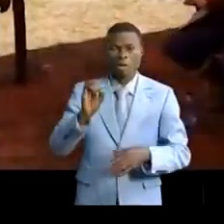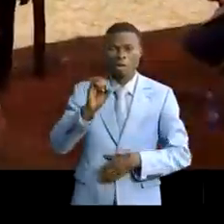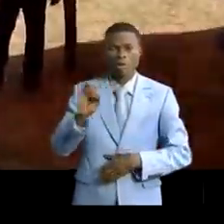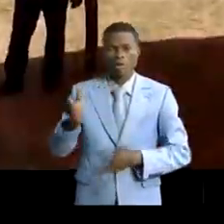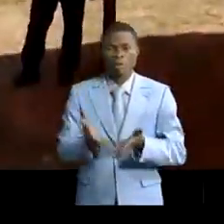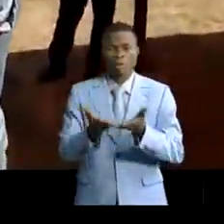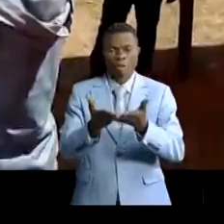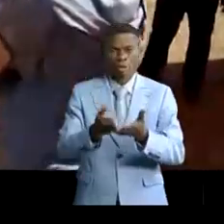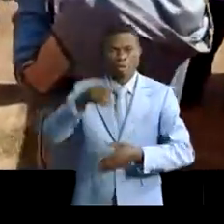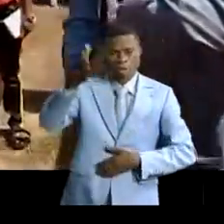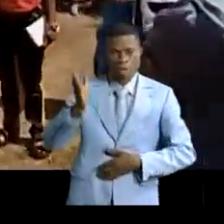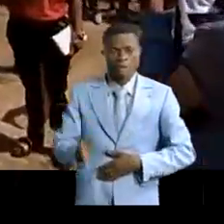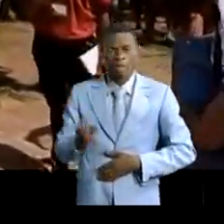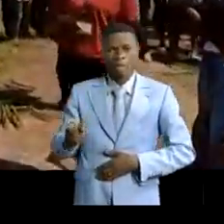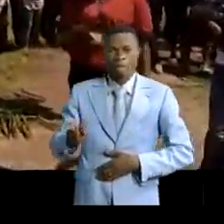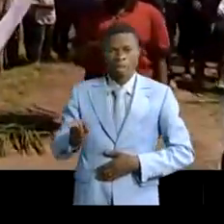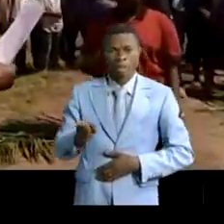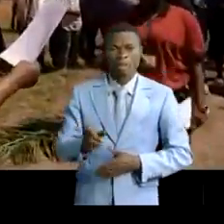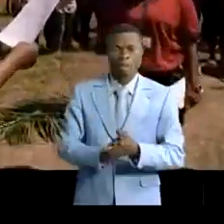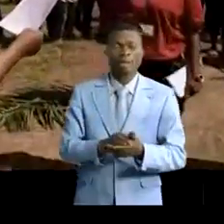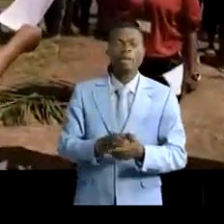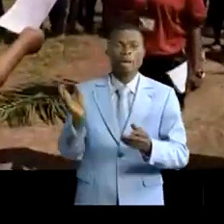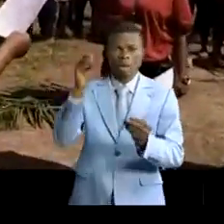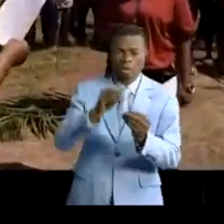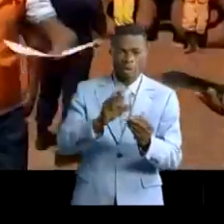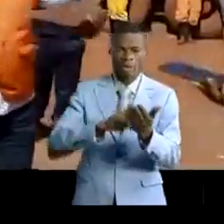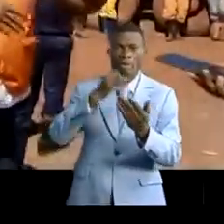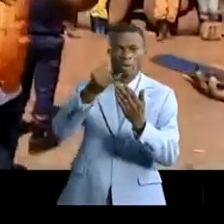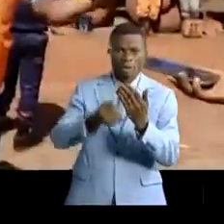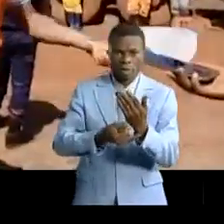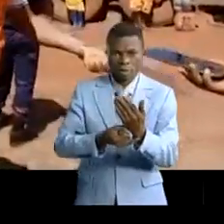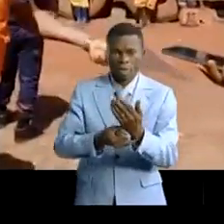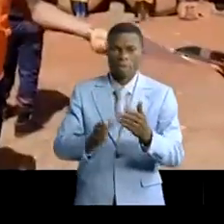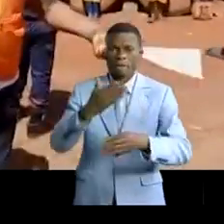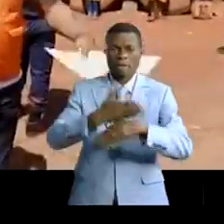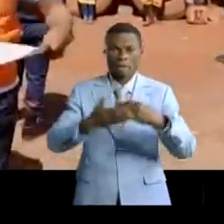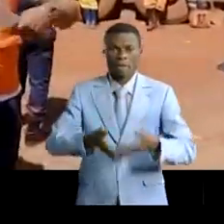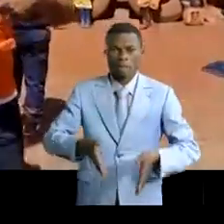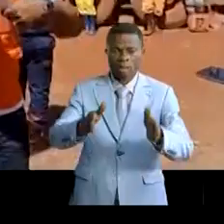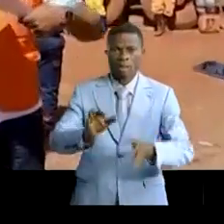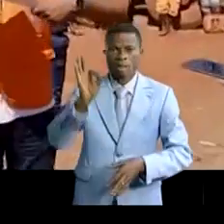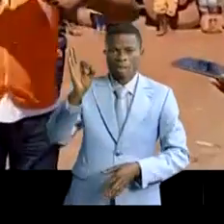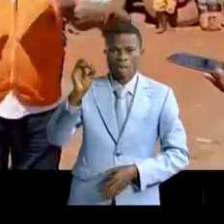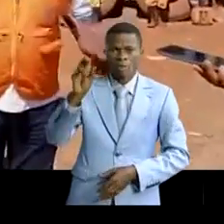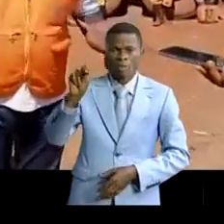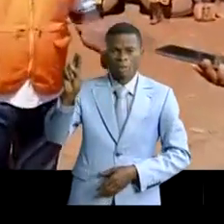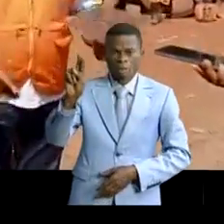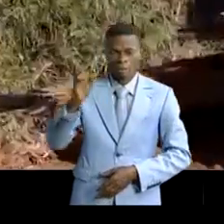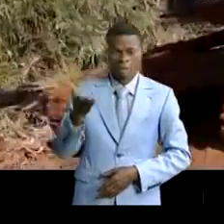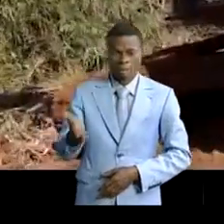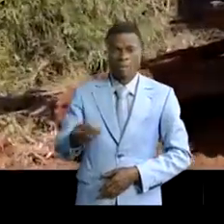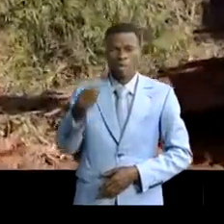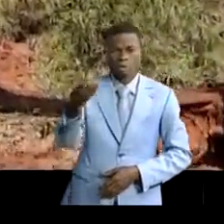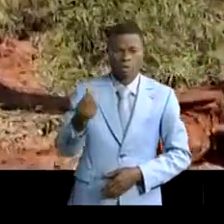routes, l'ingénieur Herman Moutima Sakrini, l'a fait inscrire dans le programme d'entretien routier 2021 sur financement du FONER.